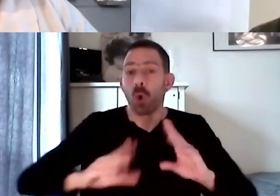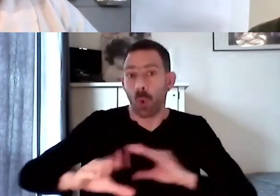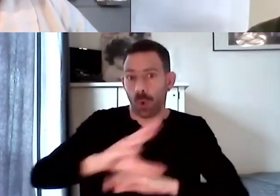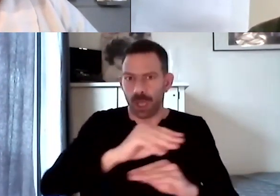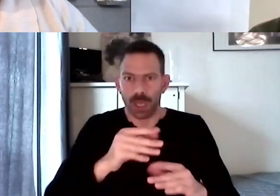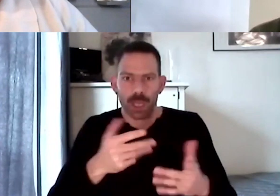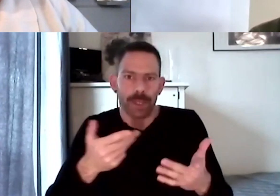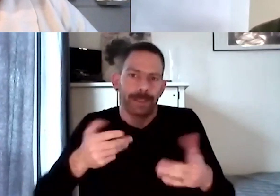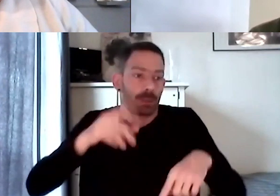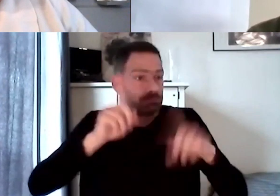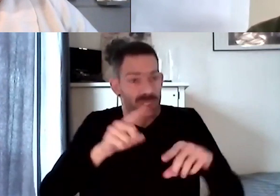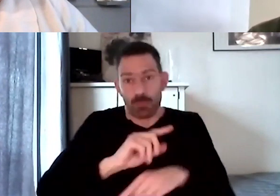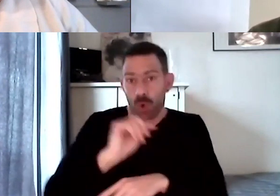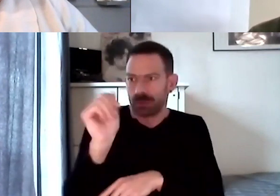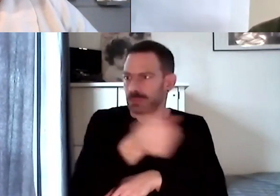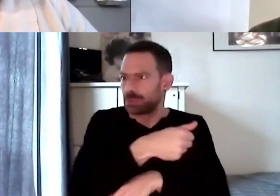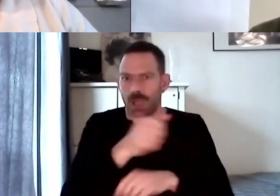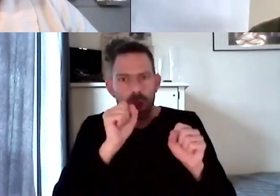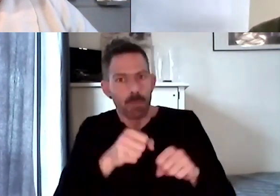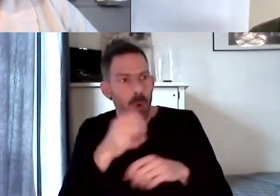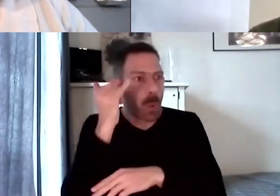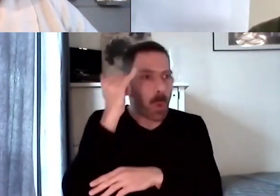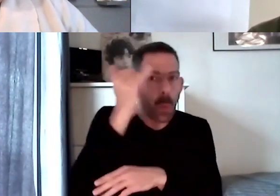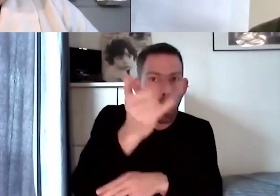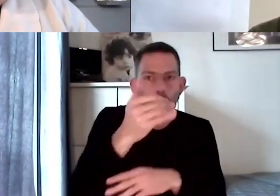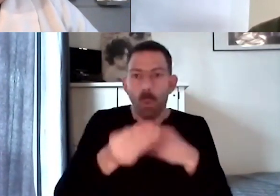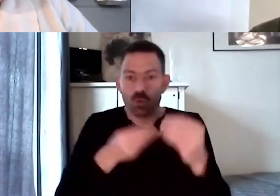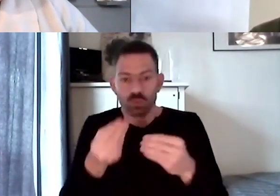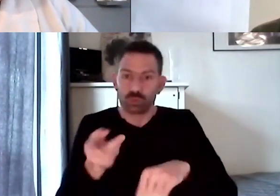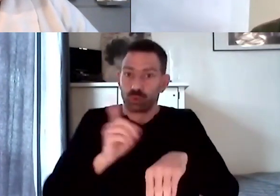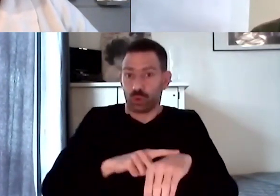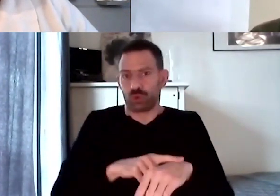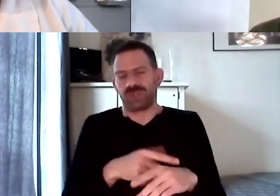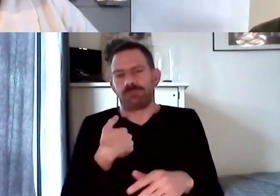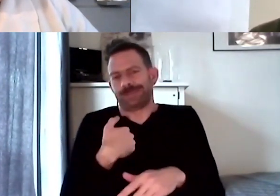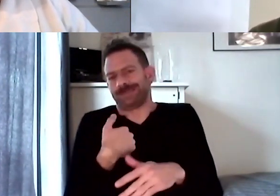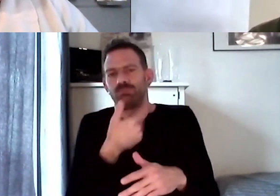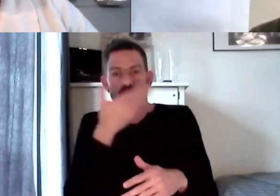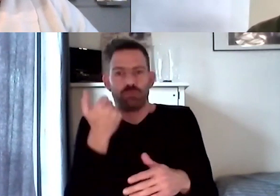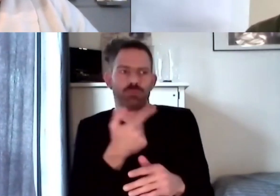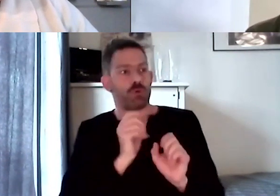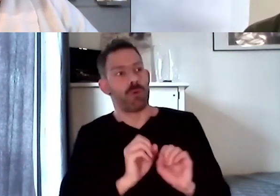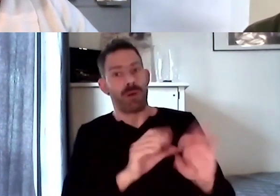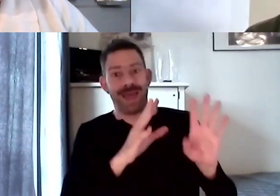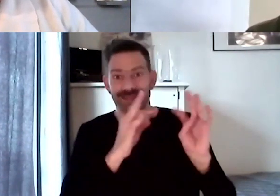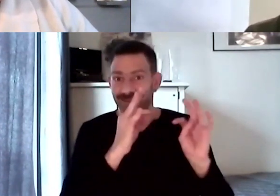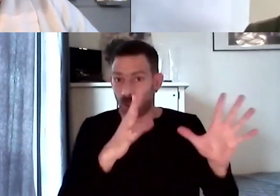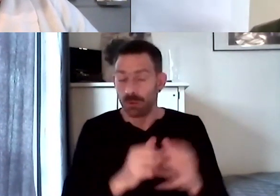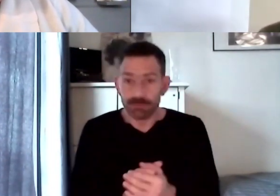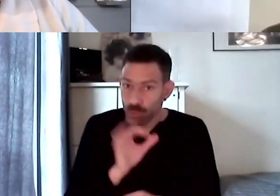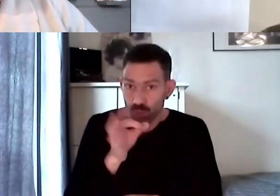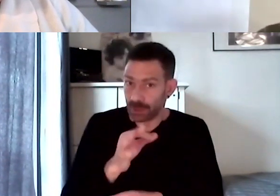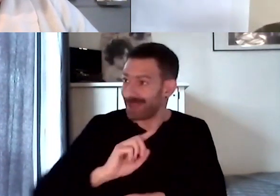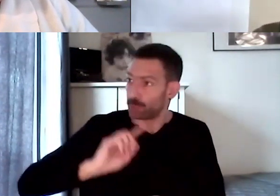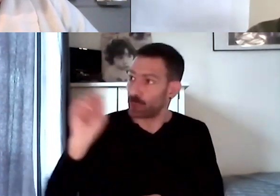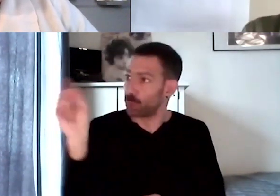personne. Marocco, lui laisser du temps si il en éprouve le besoin. Et ça, c'est bon pour tous les salariés, hein, on est